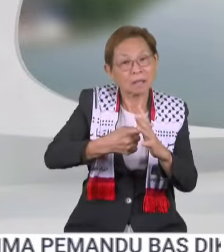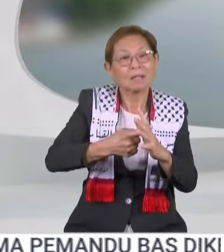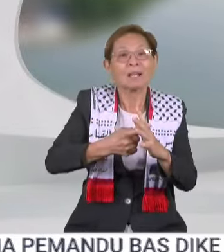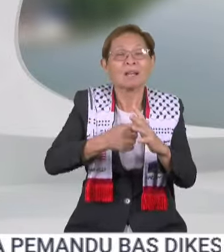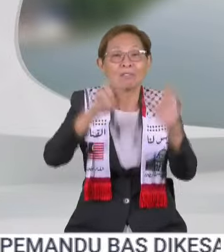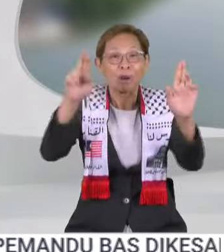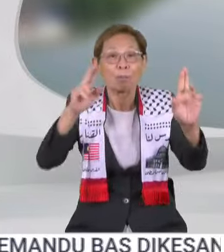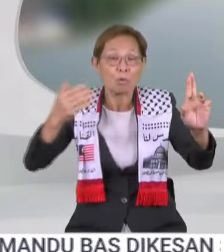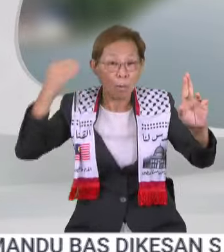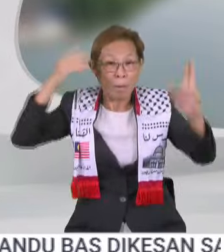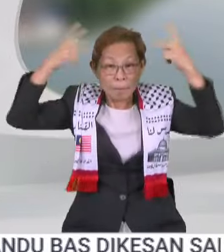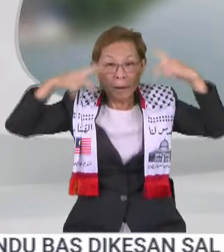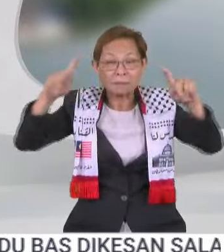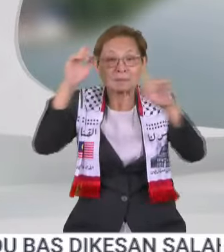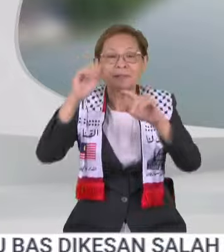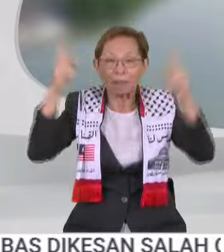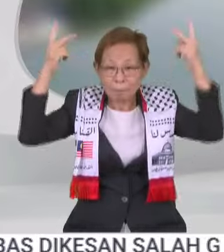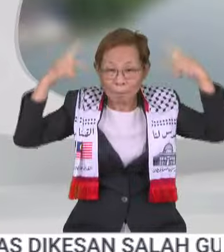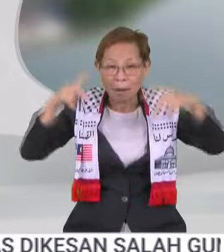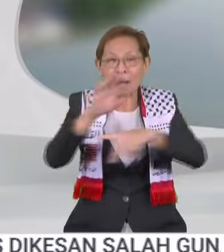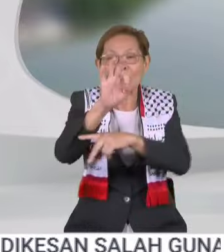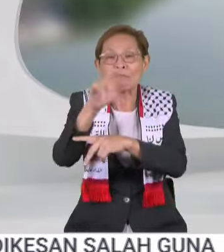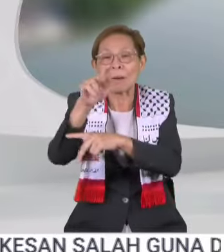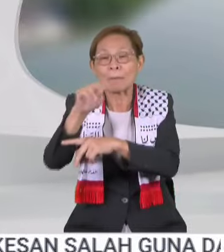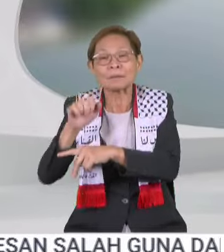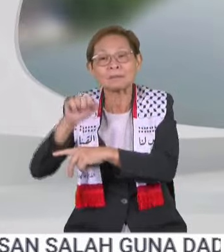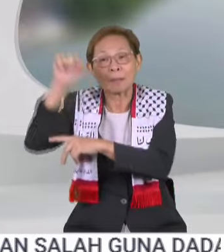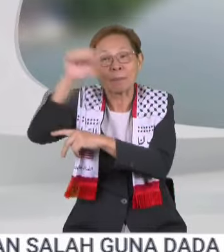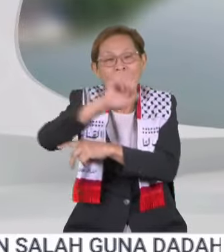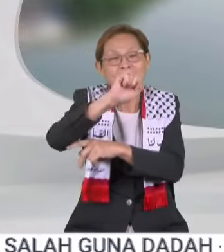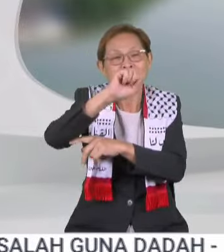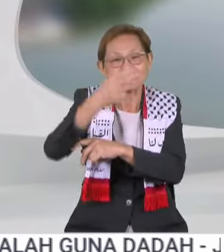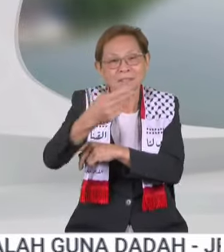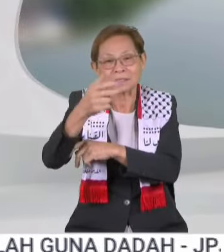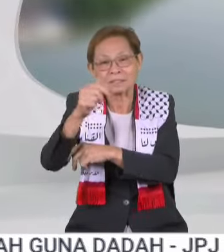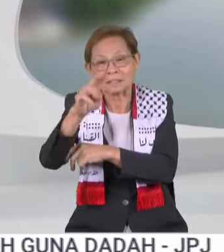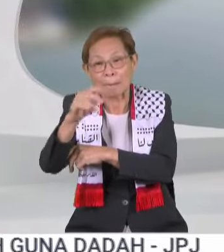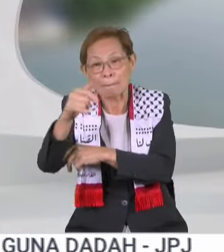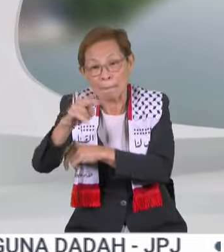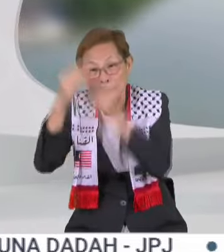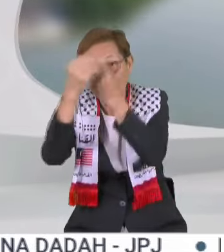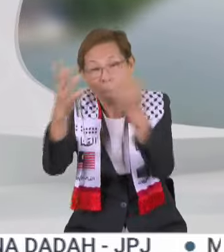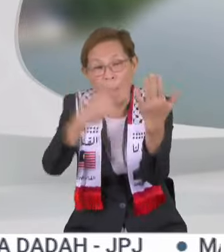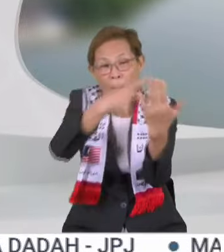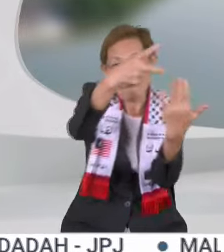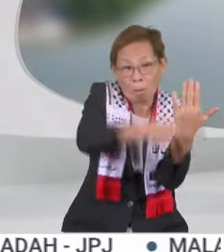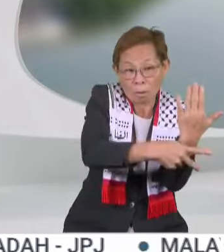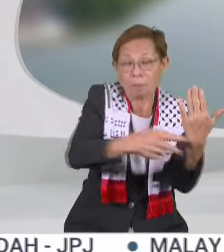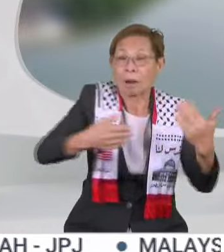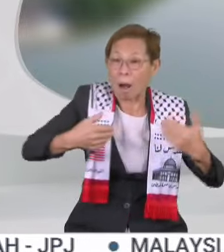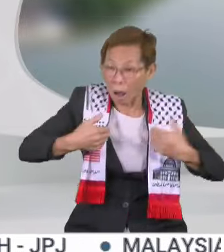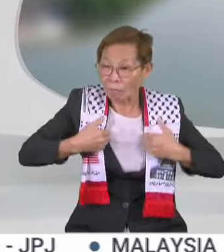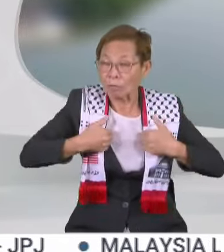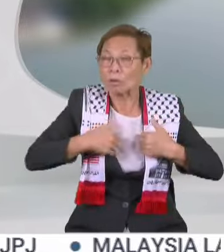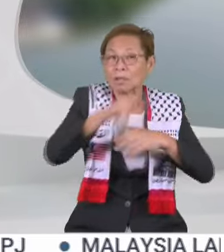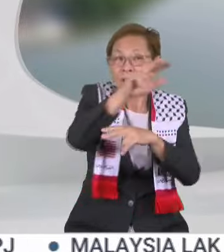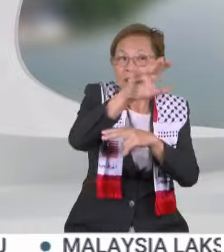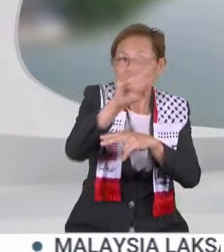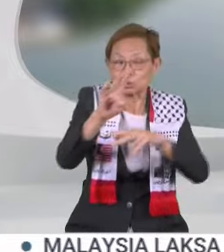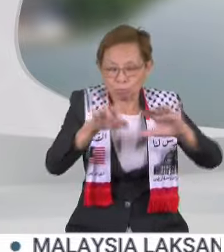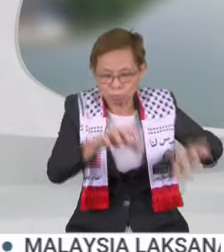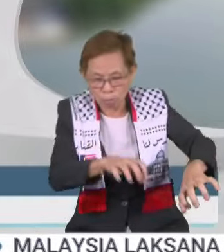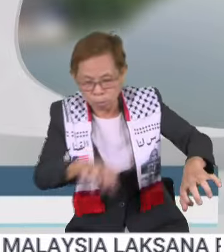Rabu lalu. Pengarah Sabah, pengarah FAMA Sabah Sharman Sidno memaklumkan program yang diadakan di